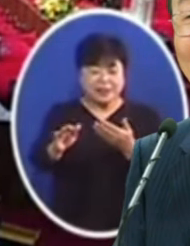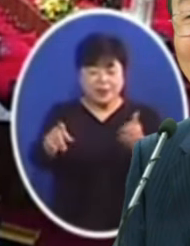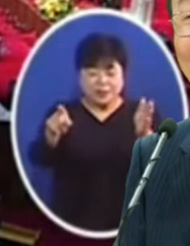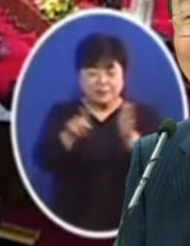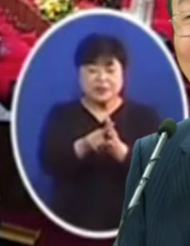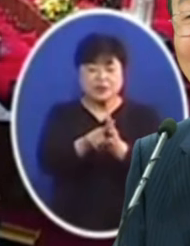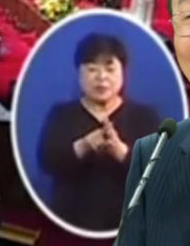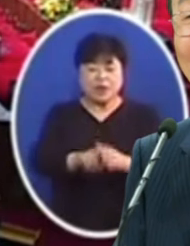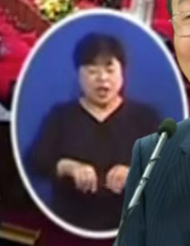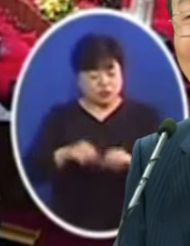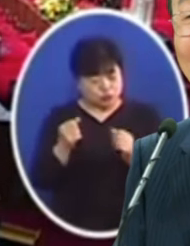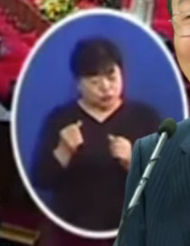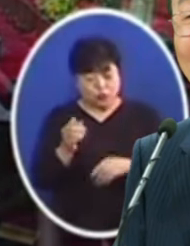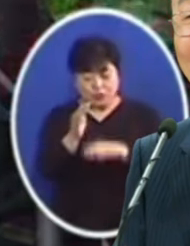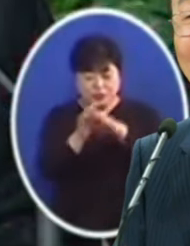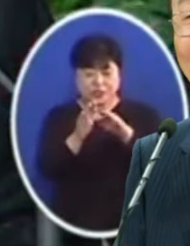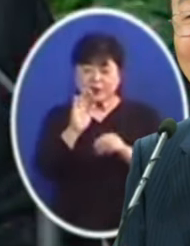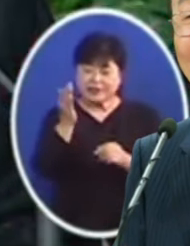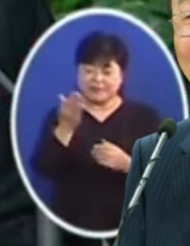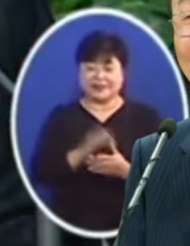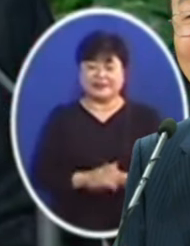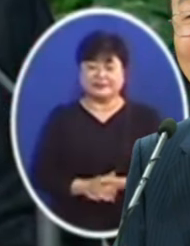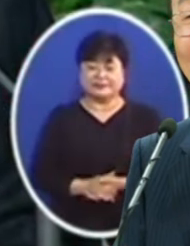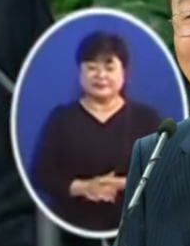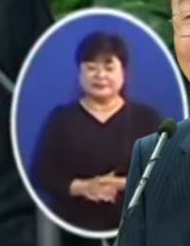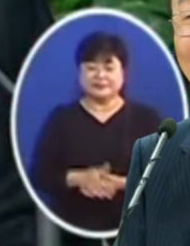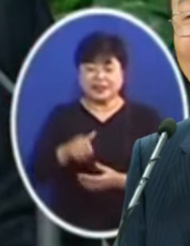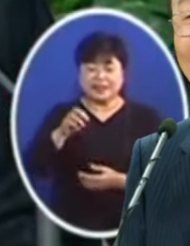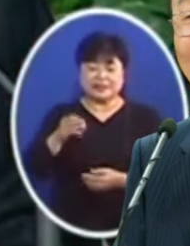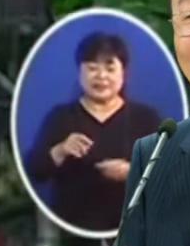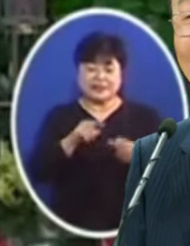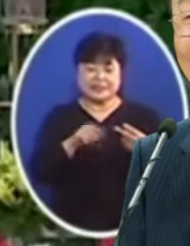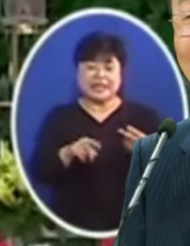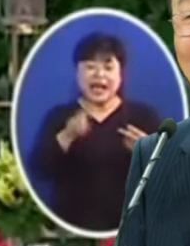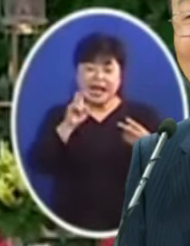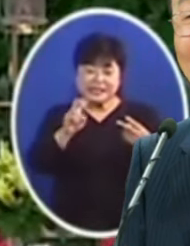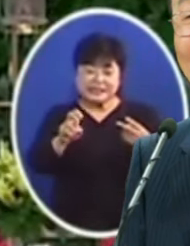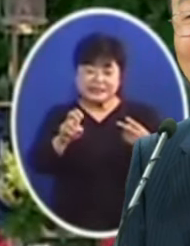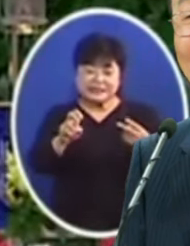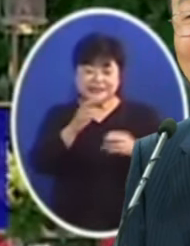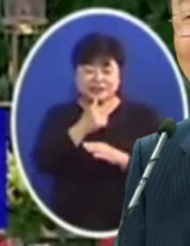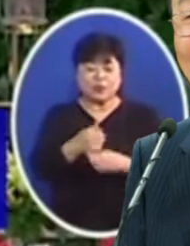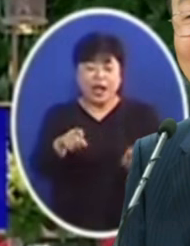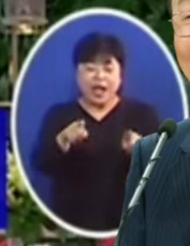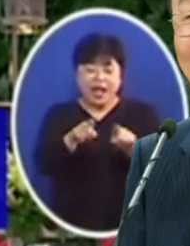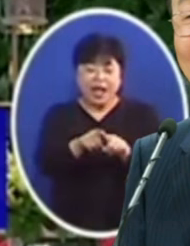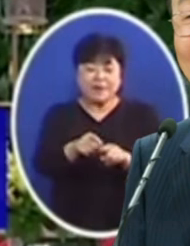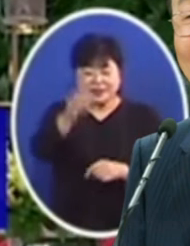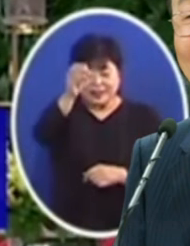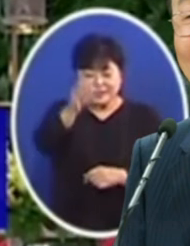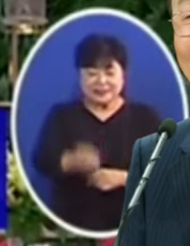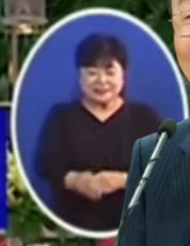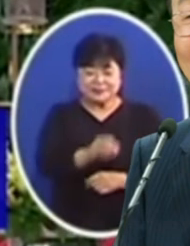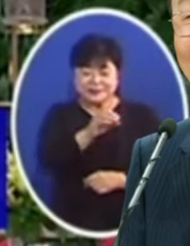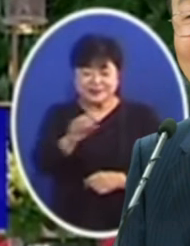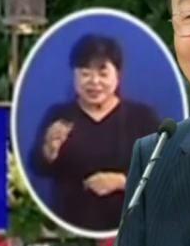믿음과 순종으로 채워놓을 수 있는 것입니다. 갈라디아서 2장 20절에 내가 그리스도와 함께 십자가에 못 박혔나니 그런 적 이제는 내가